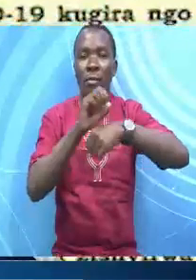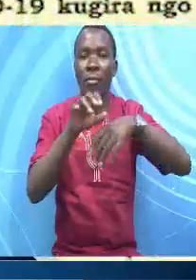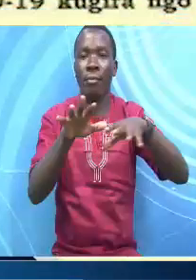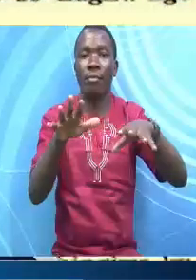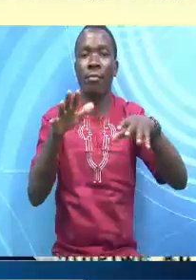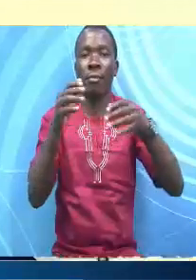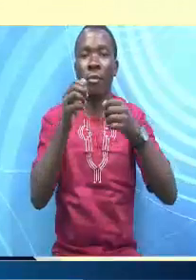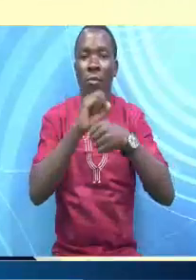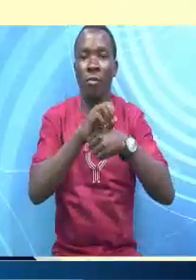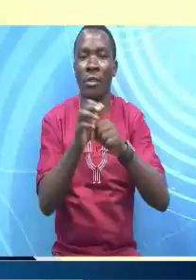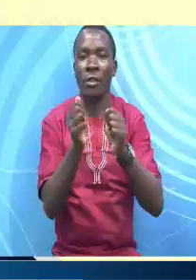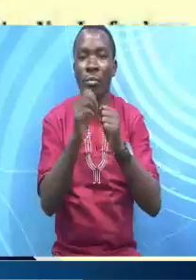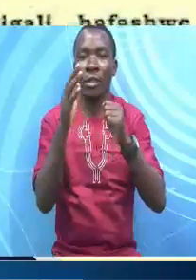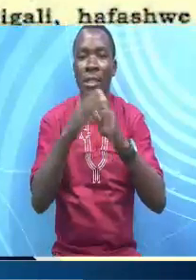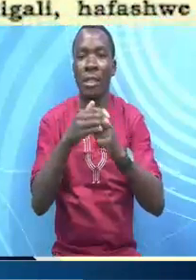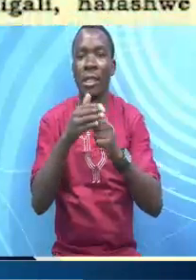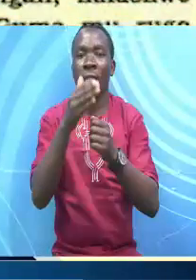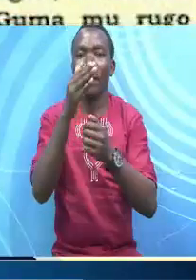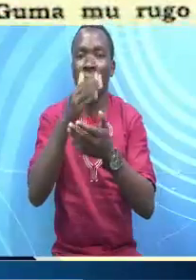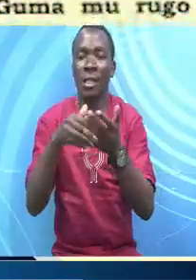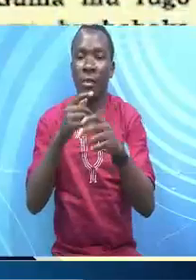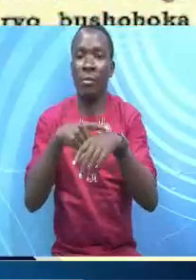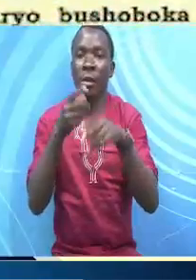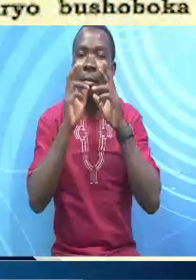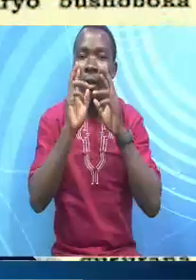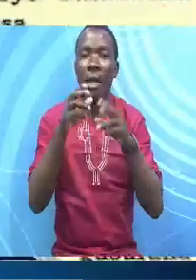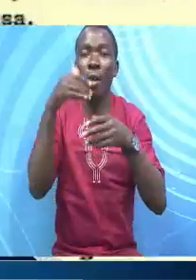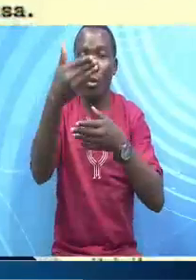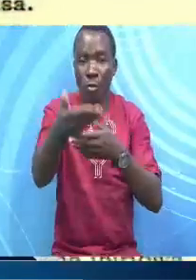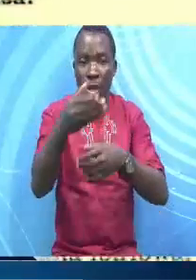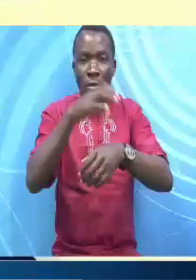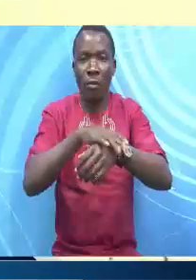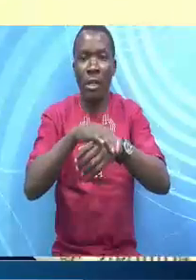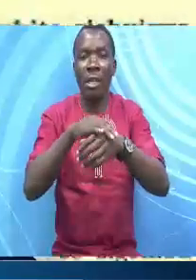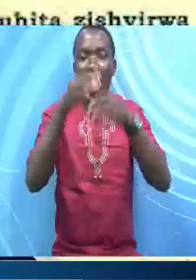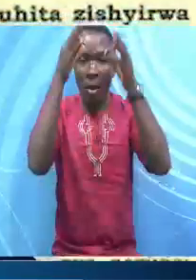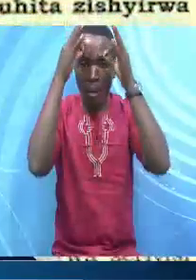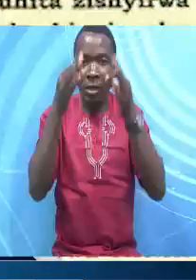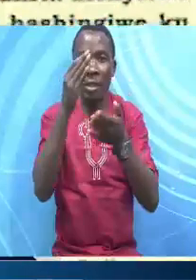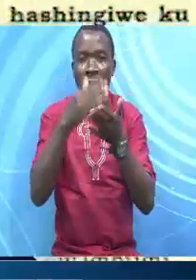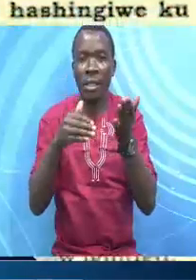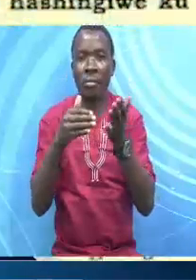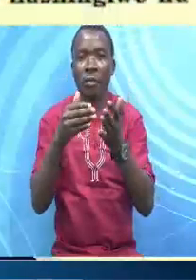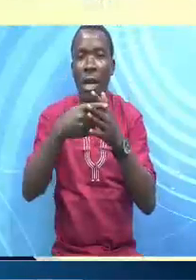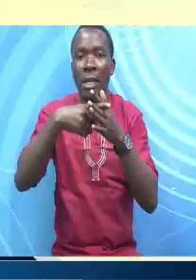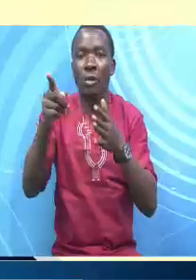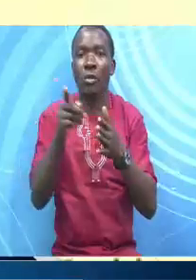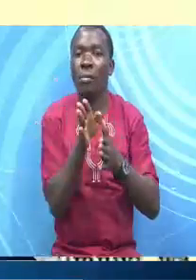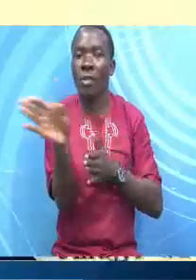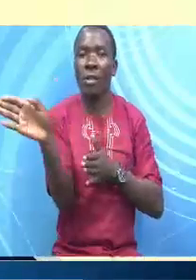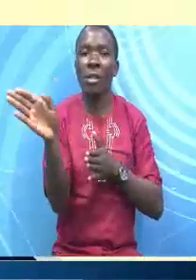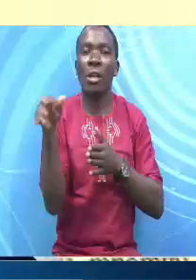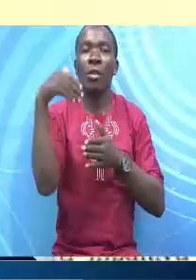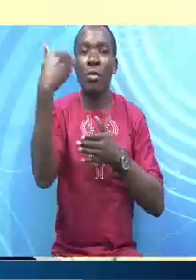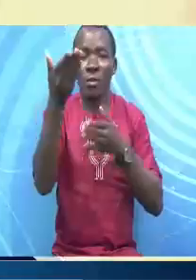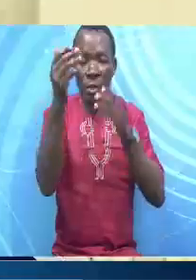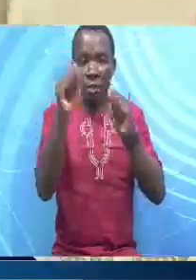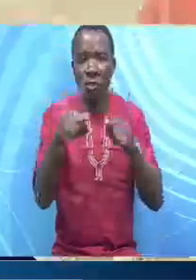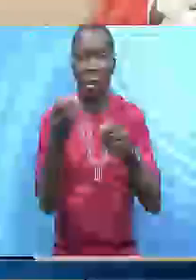COVID-19 hambere wasangaga nyuma yo gufata uyu mwanzuro benshi barasohokaga mu mujyi wa Kigali baciye iz'ubusamo ibyashoboraga gushyira ubuzima bwabo mu